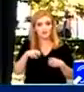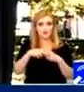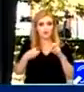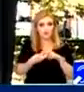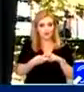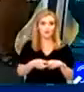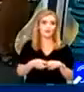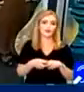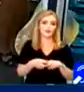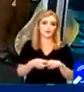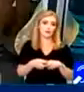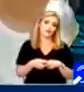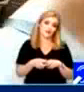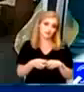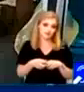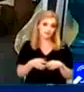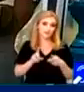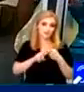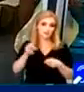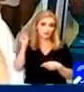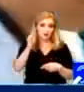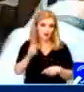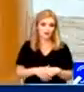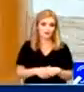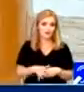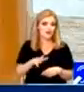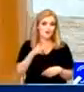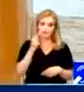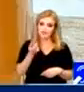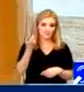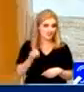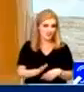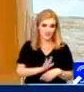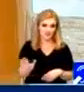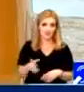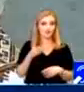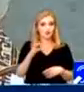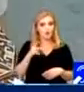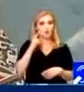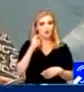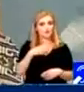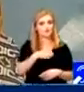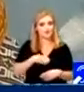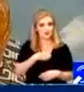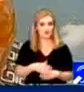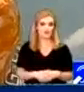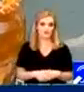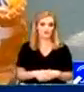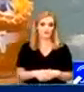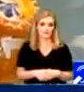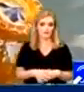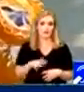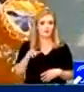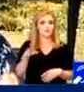educația consumatorilor. Cumpărătorii spun că, deși nu este chiar ieftină, miere este produsul care nu le lipsește din casă. După cum spune,